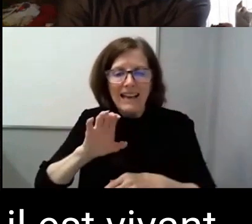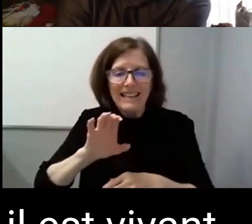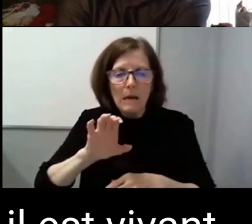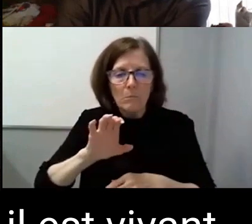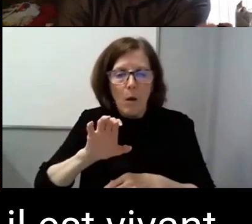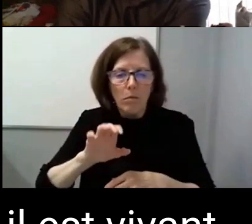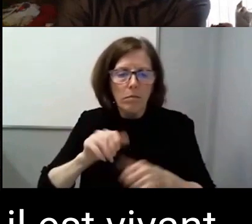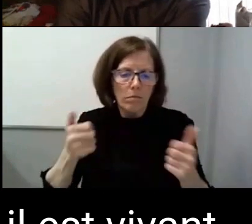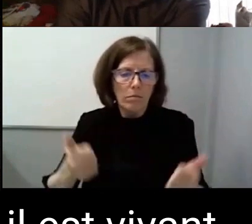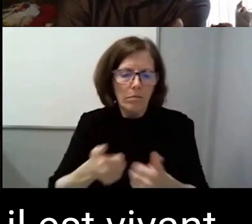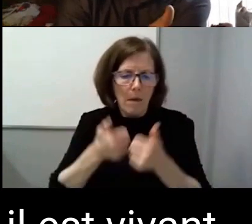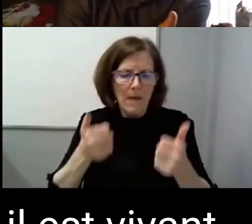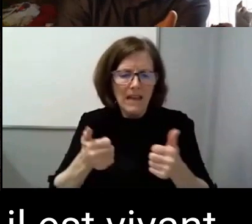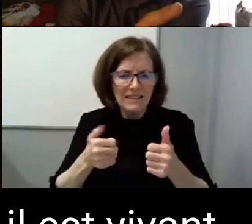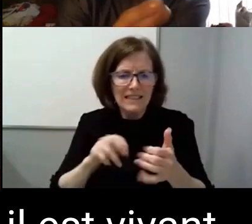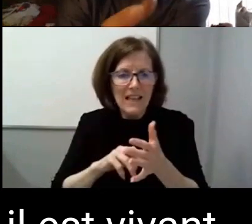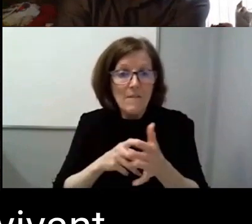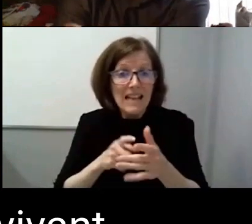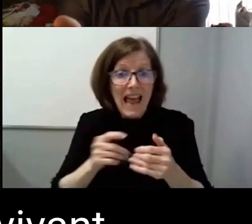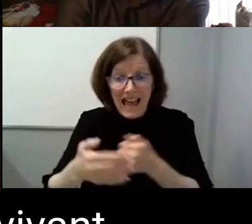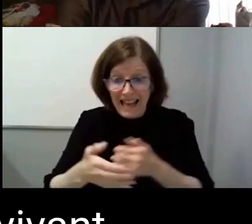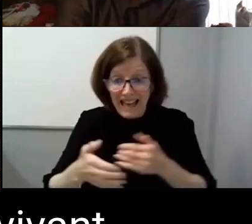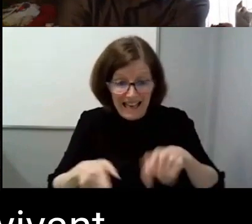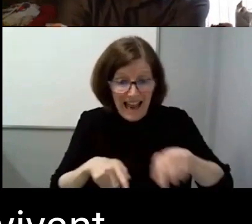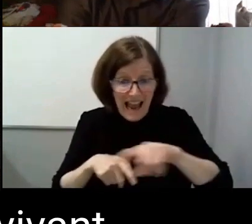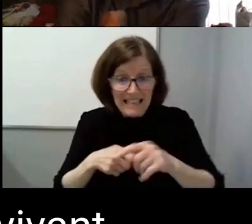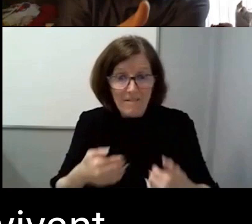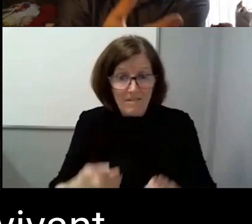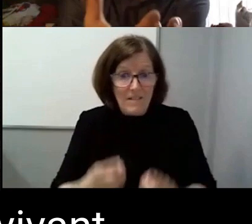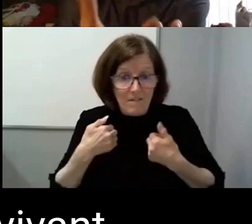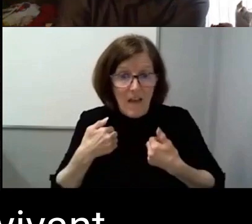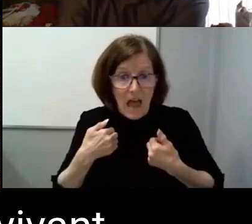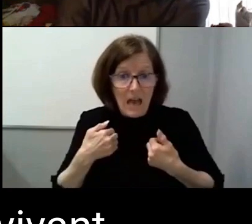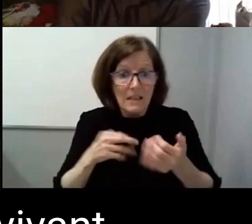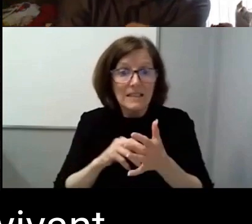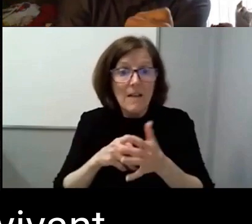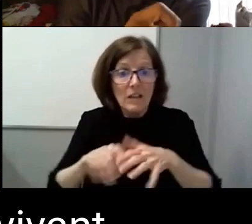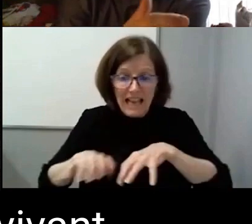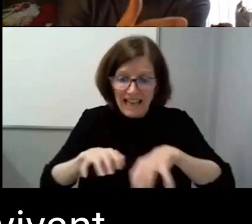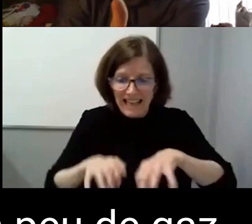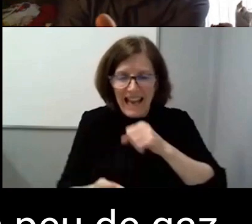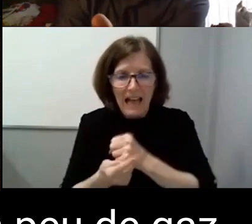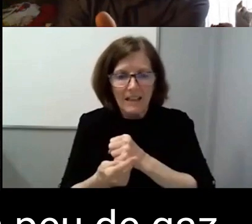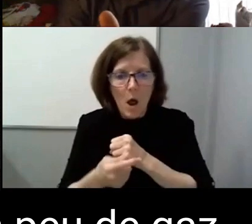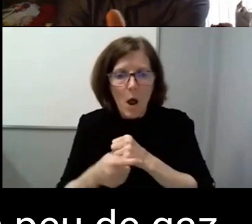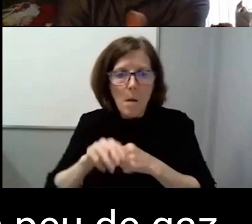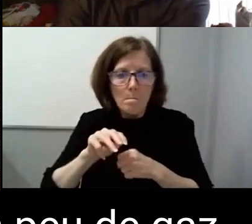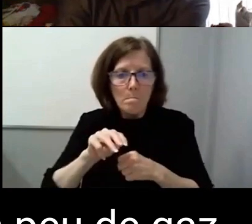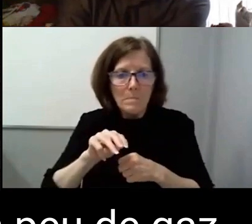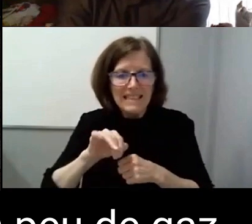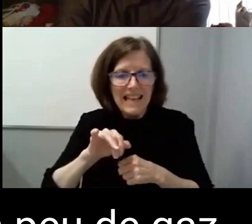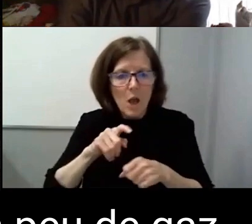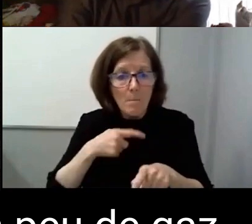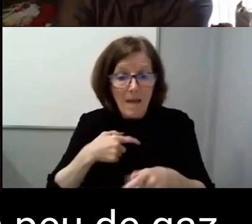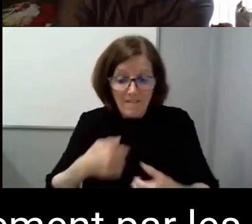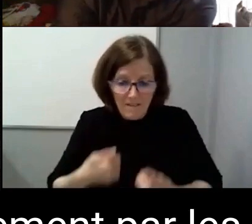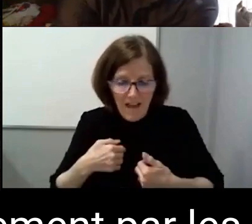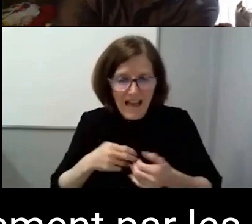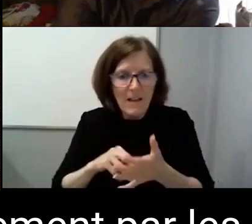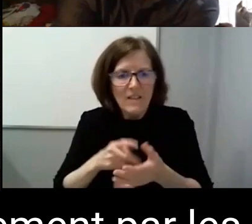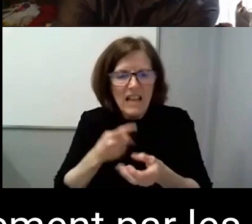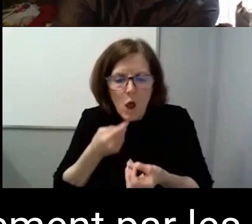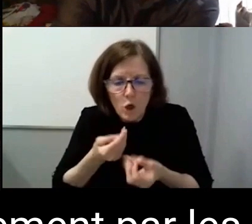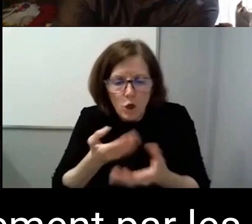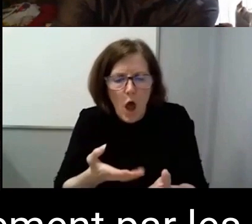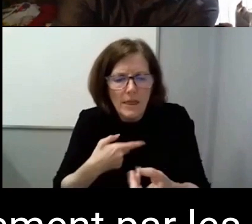Ce répertoire-là, comme il est vivant, hein, le réacteur à mycélium, comme il est vivant, il dégage une certaine chaleur, il dégage un peu de gaz